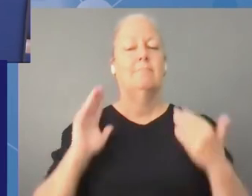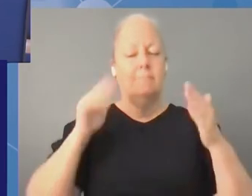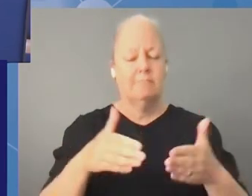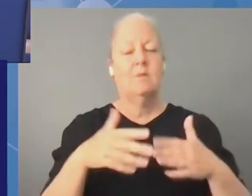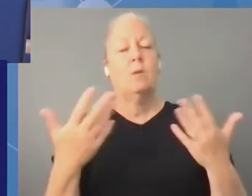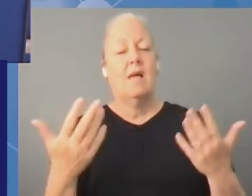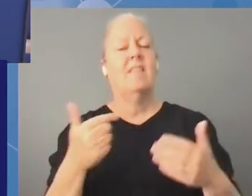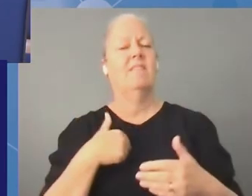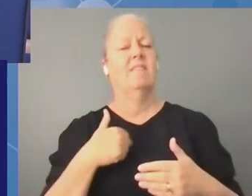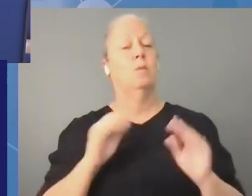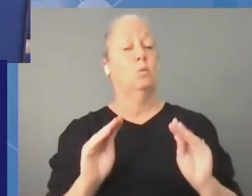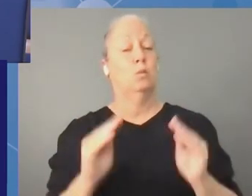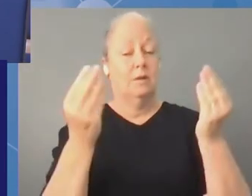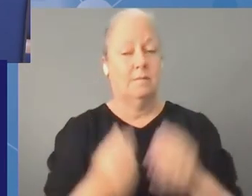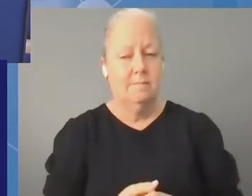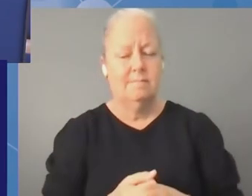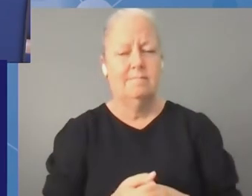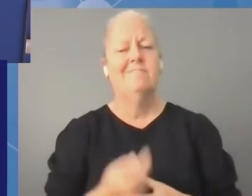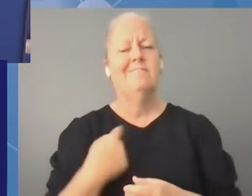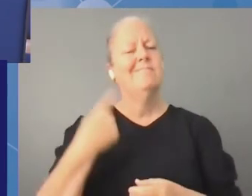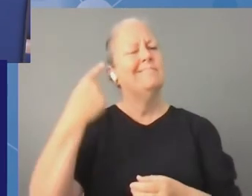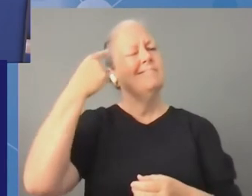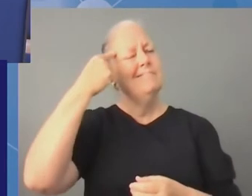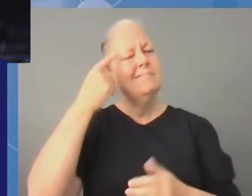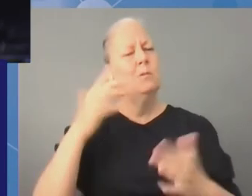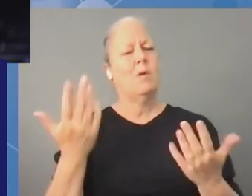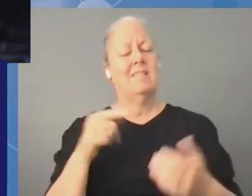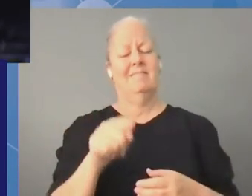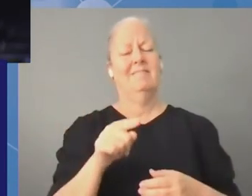我代表青年的来自非洲的青年人，